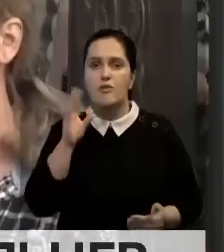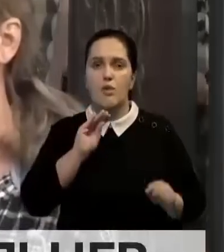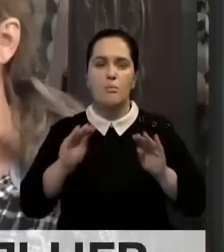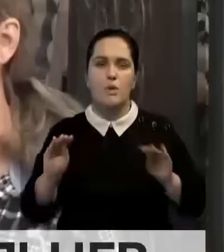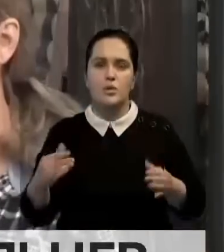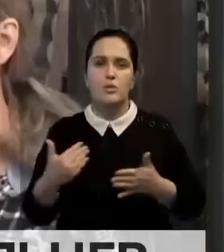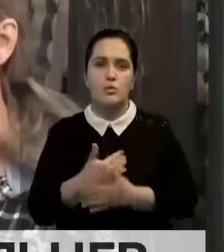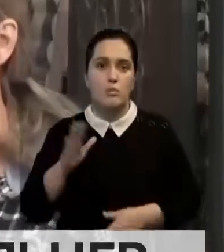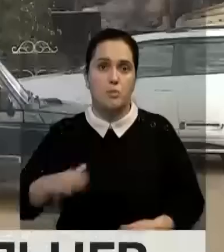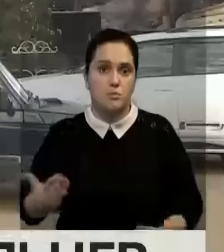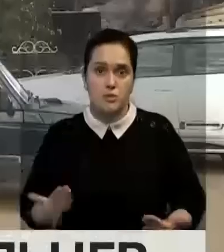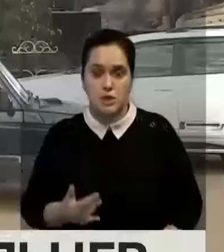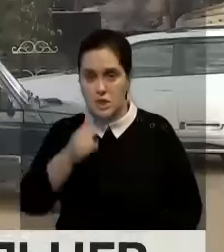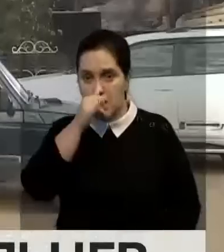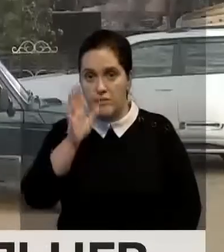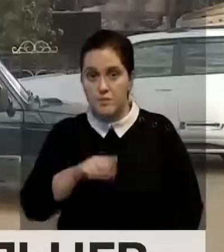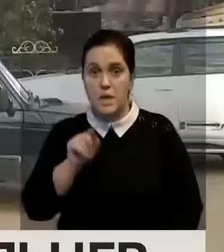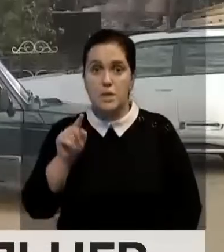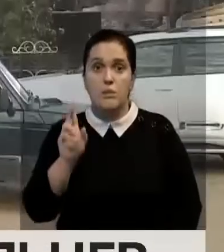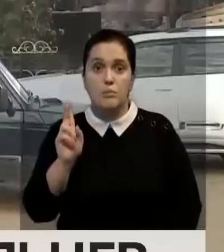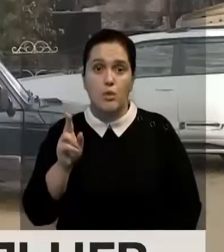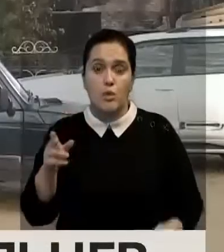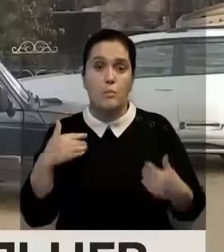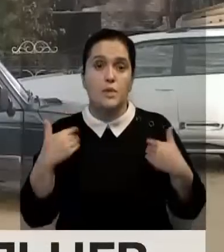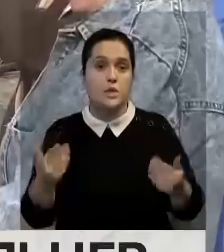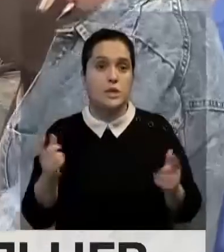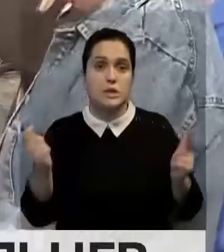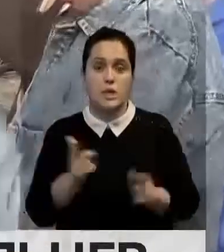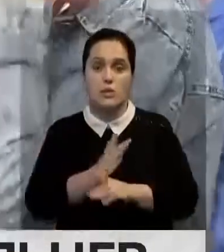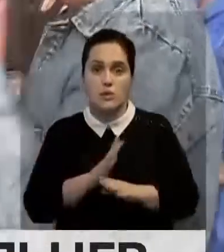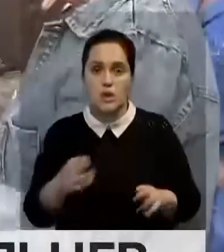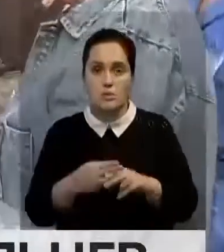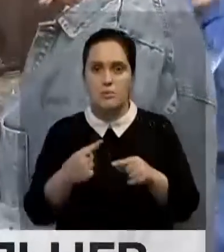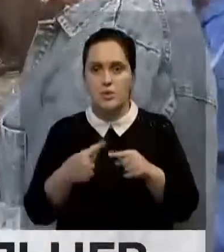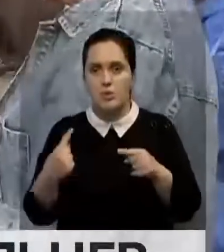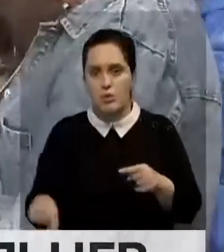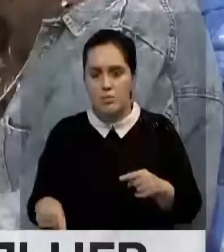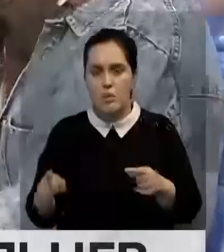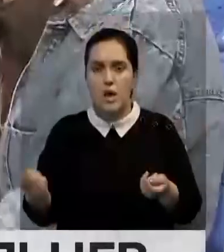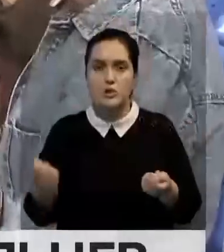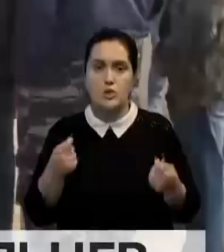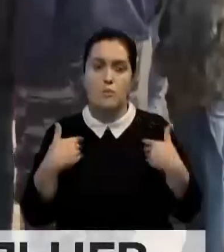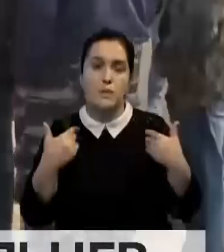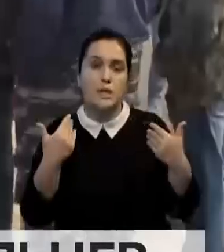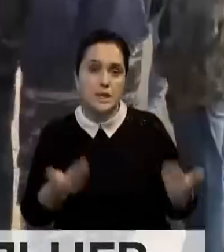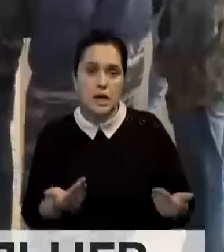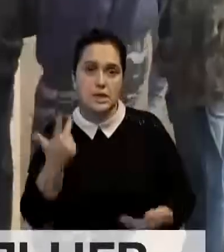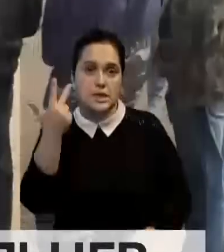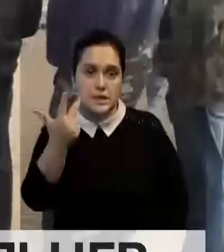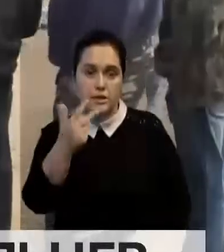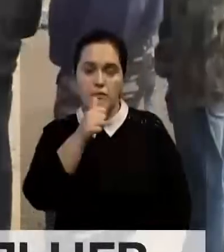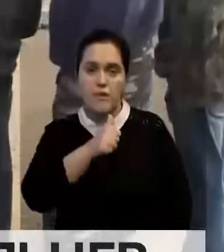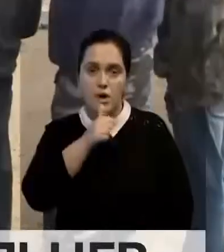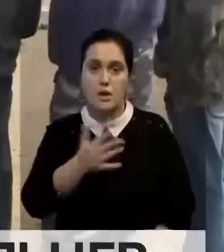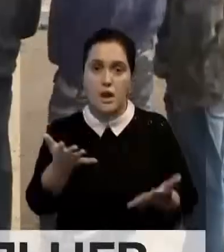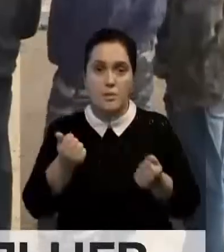новое, а потом жить невозможно. Тем, кого это предложение не устраивает, в качестве альтернативы местные чиновники предлагают 3 варианта.